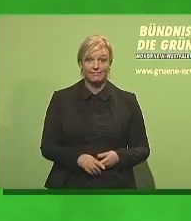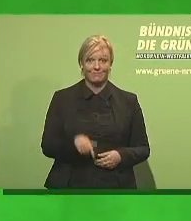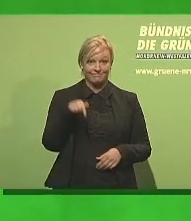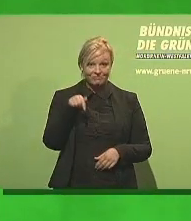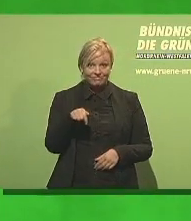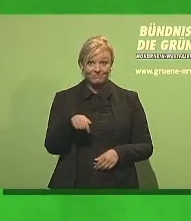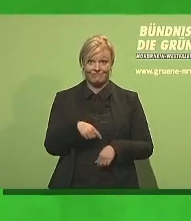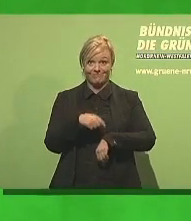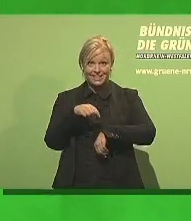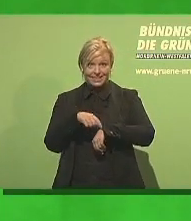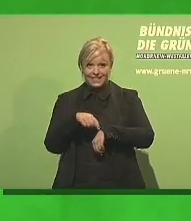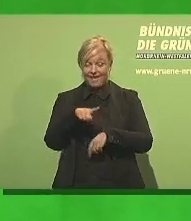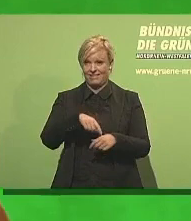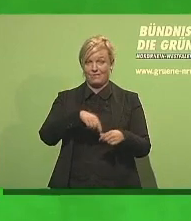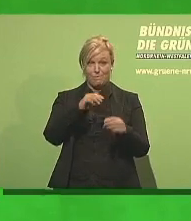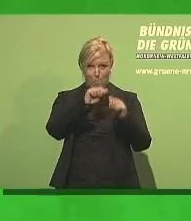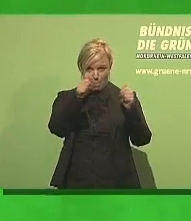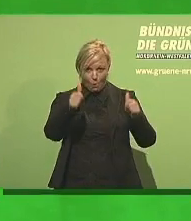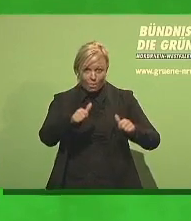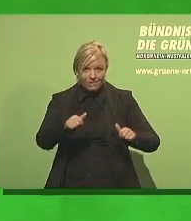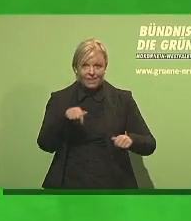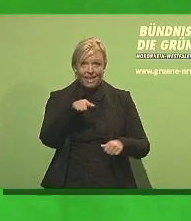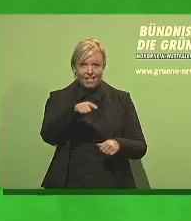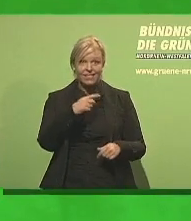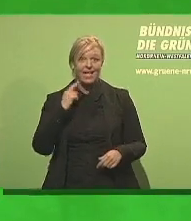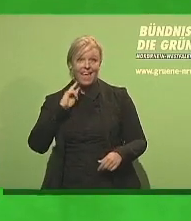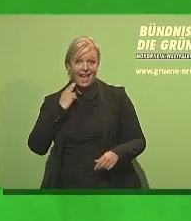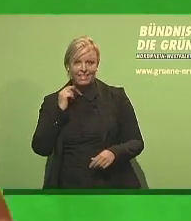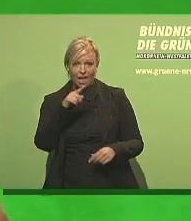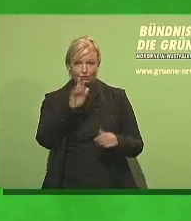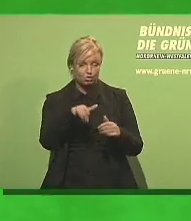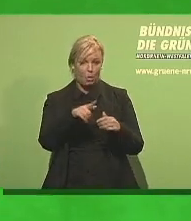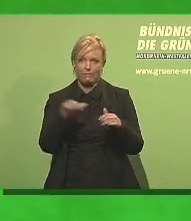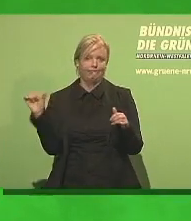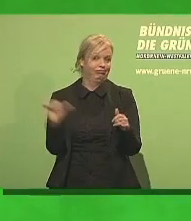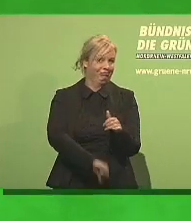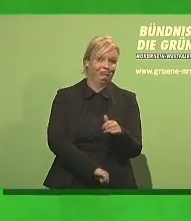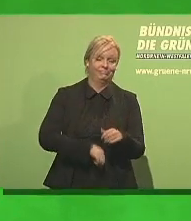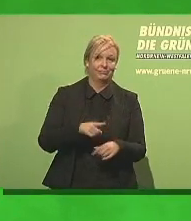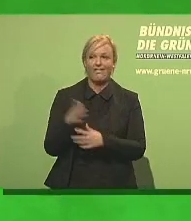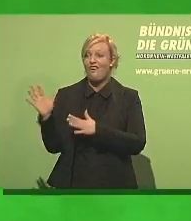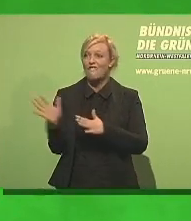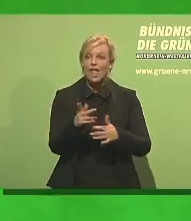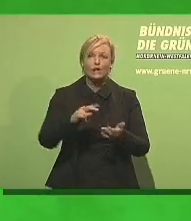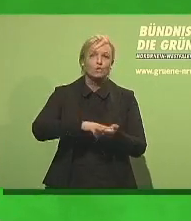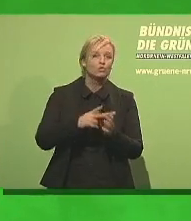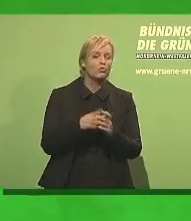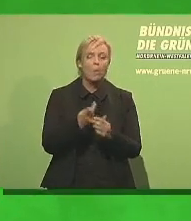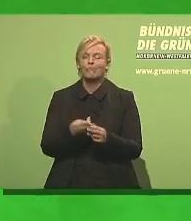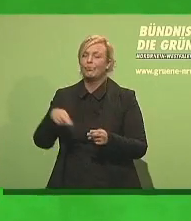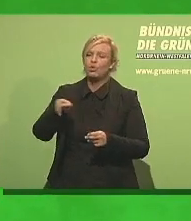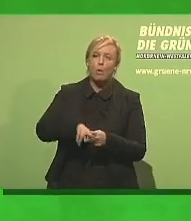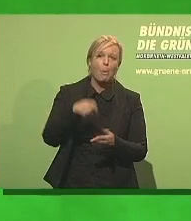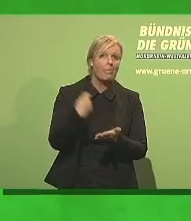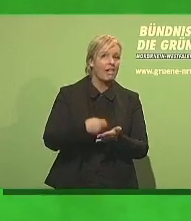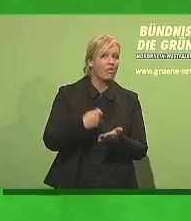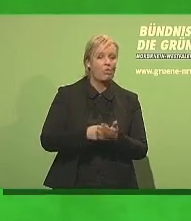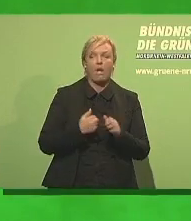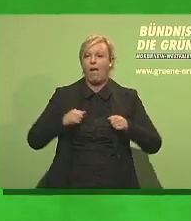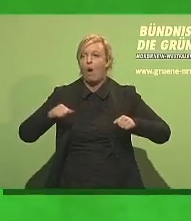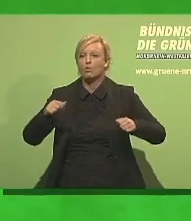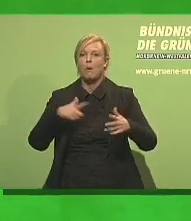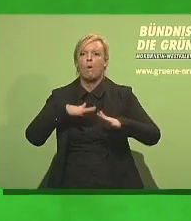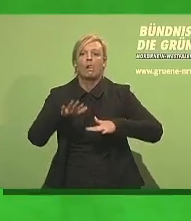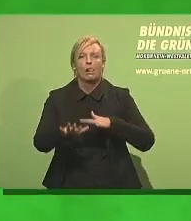wo dieses Quotenmodell in Großbritannien gescheitert ist, wo der Windstrom doppelt so teuer ist und die Ausbaugeschwindigkeit halb